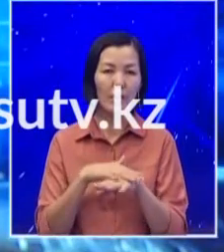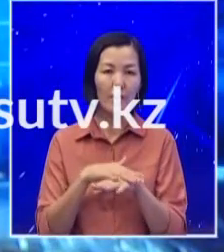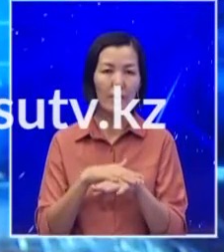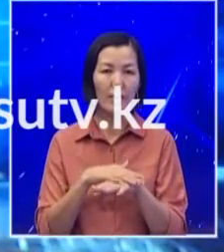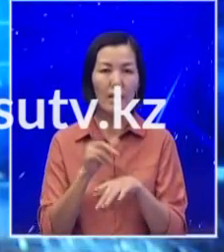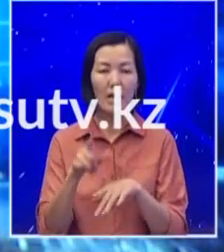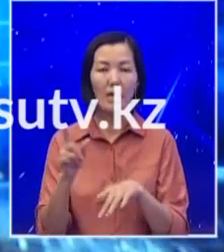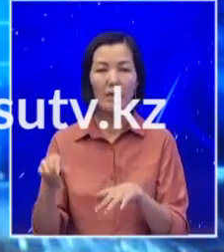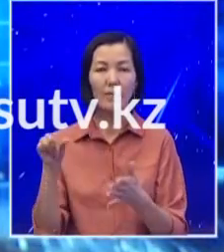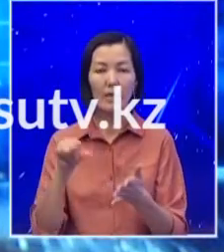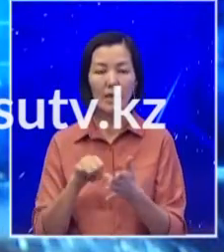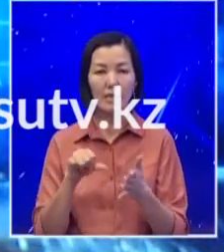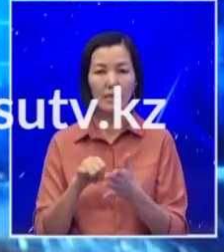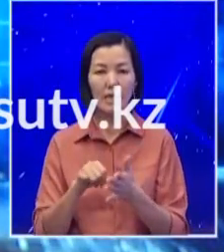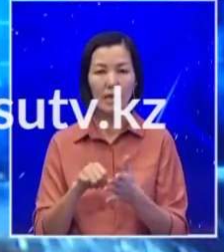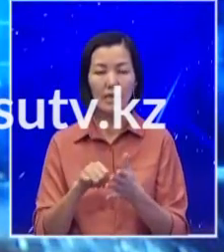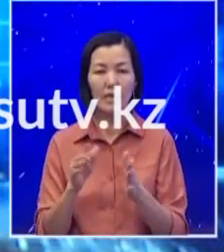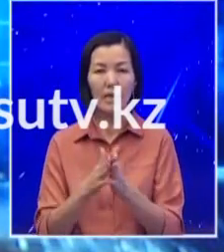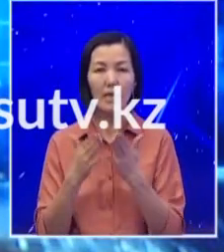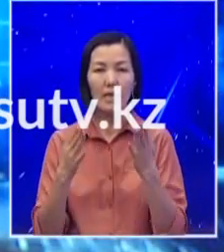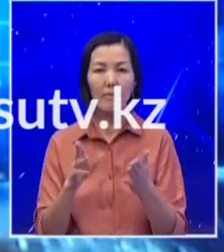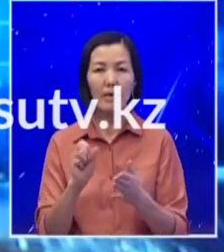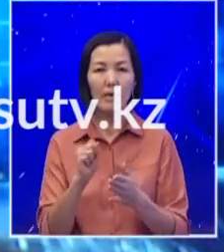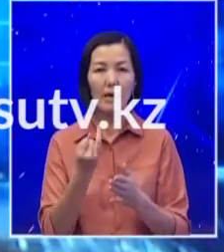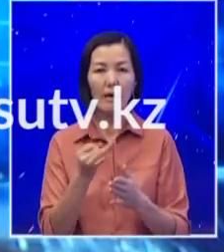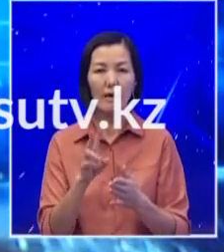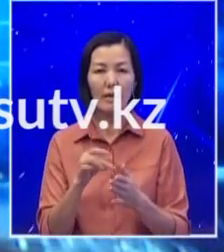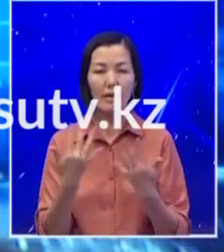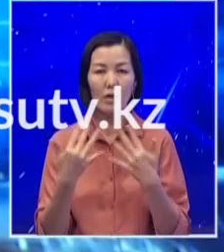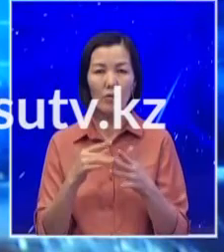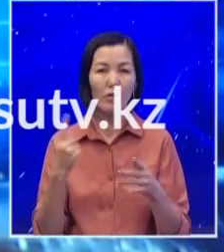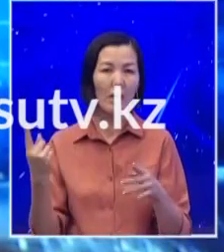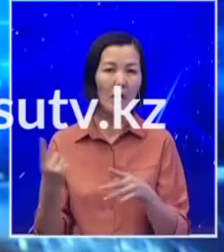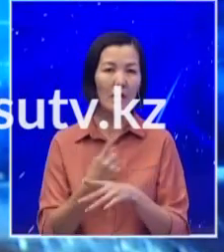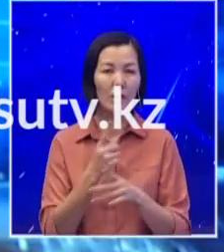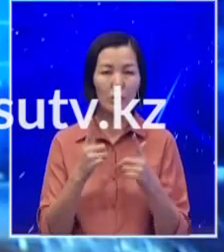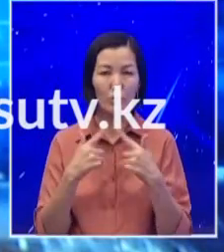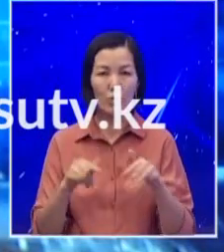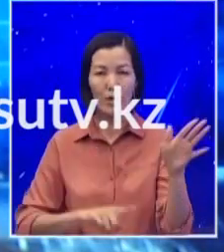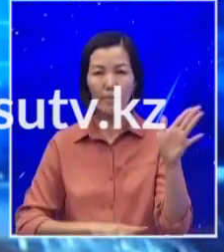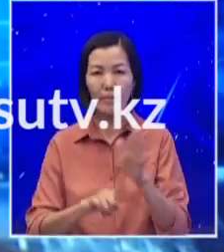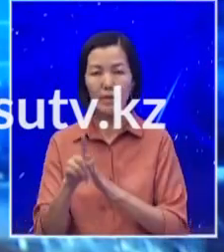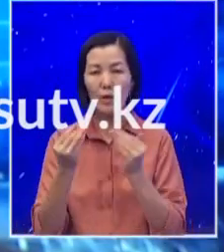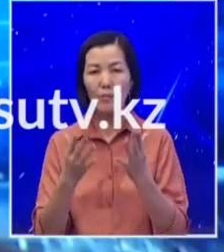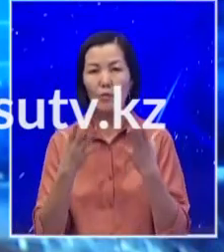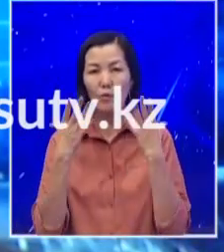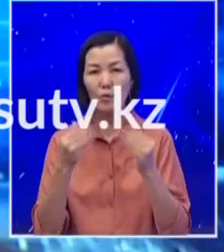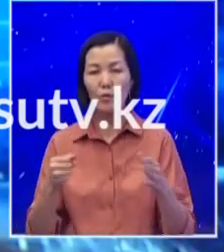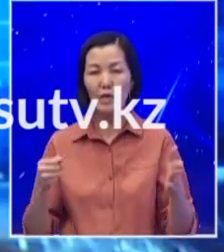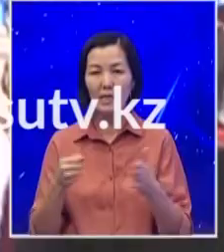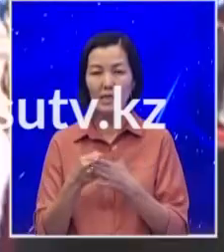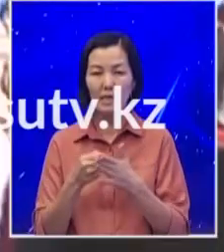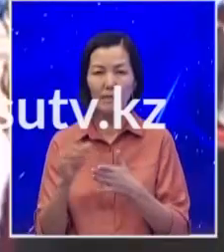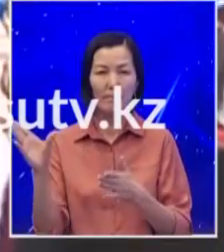бірқатар зиялы қауым өкілі қатысты. Аталмыш еңбек ақ қайнар ауылының алғашқы қазығы қағылған күннен бастап бүгінге дейін төл